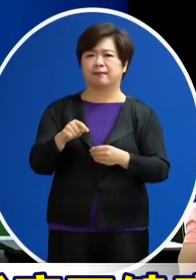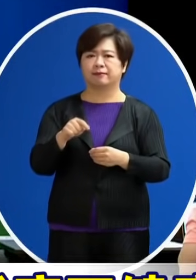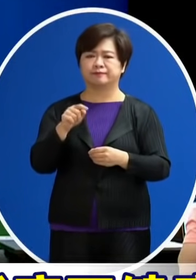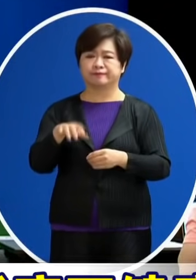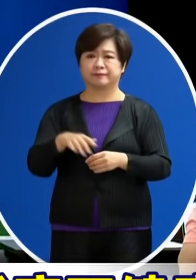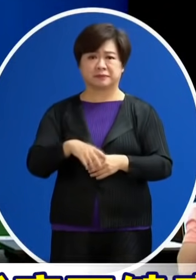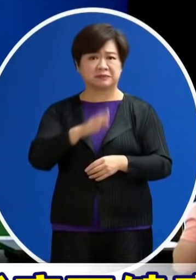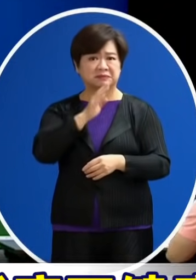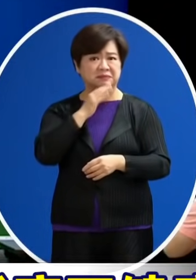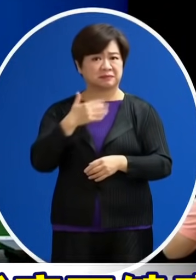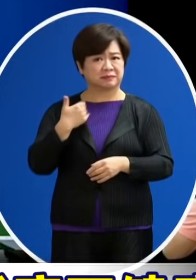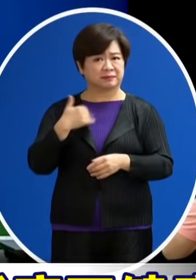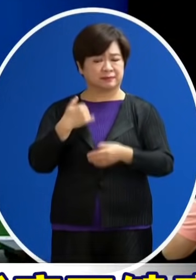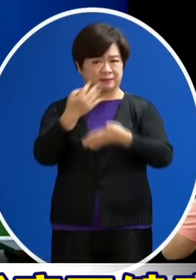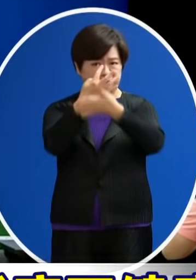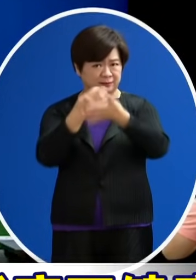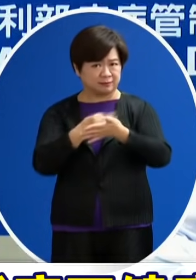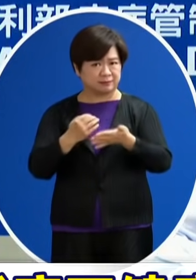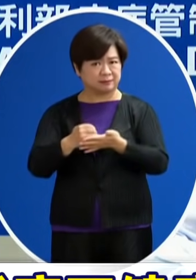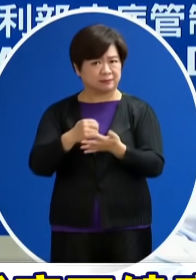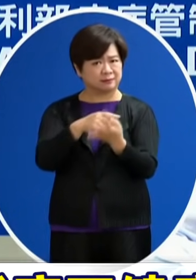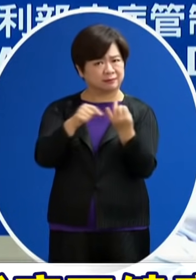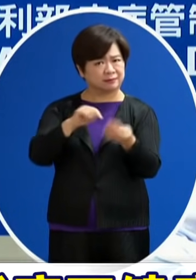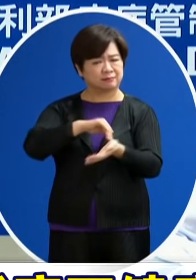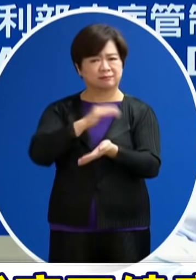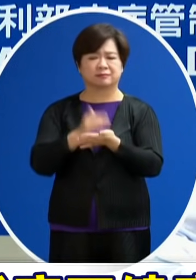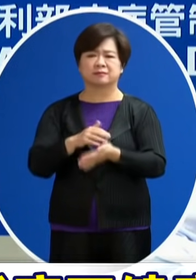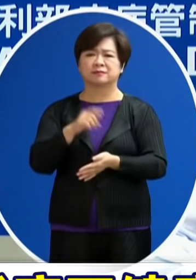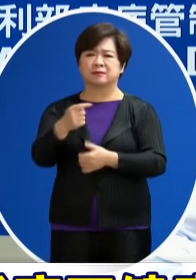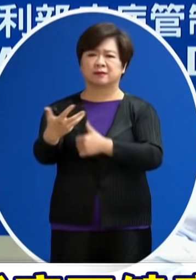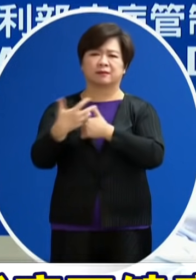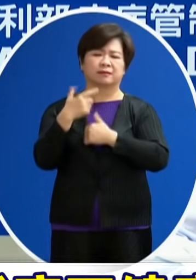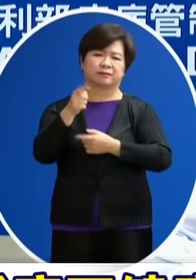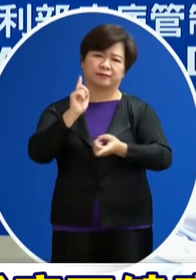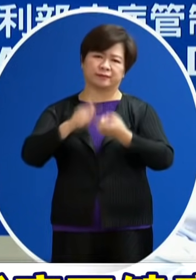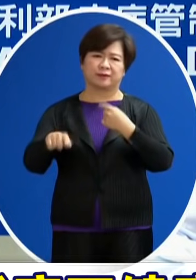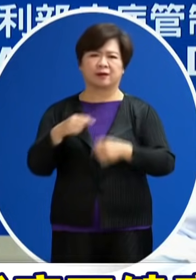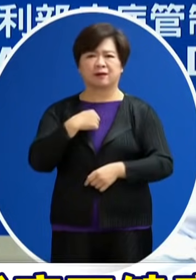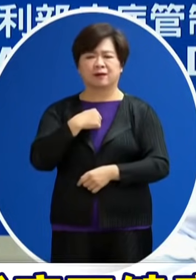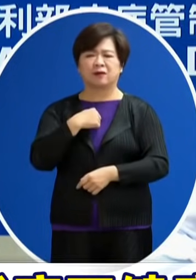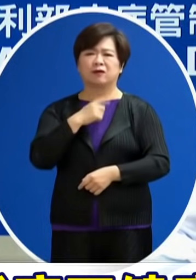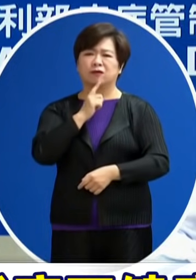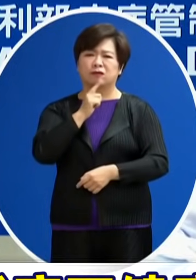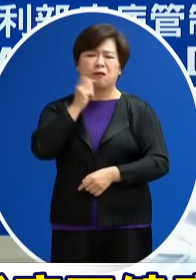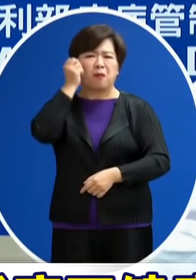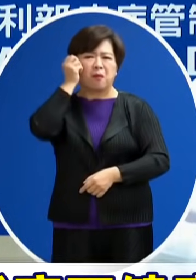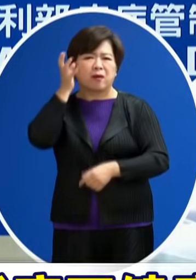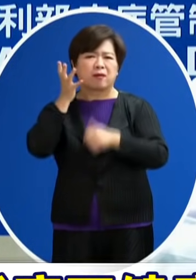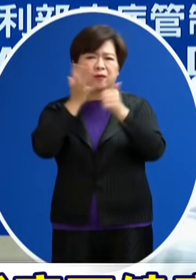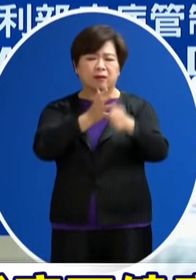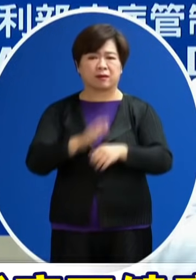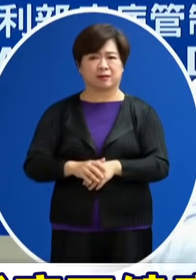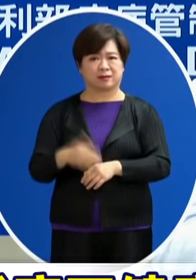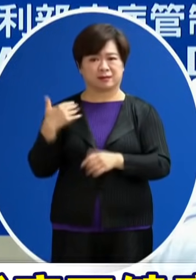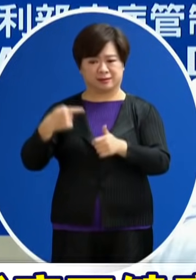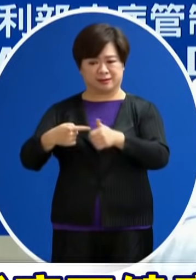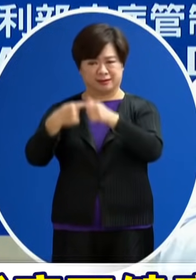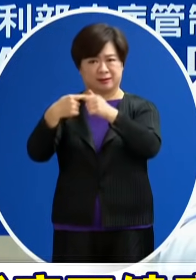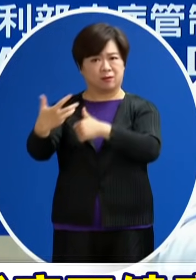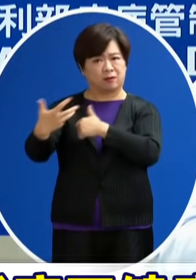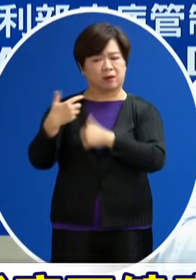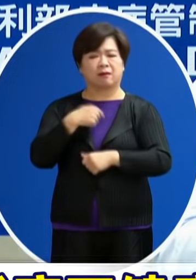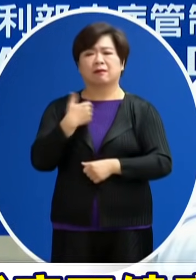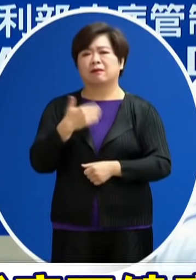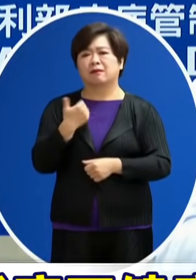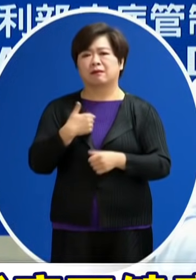批次和数量吗？以上谢谢。 这样的问法不好了，我之前就跟你讲我忘了问嘛，所以你第一天问我不知道，第二